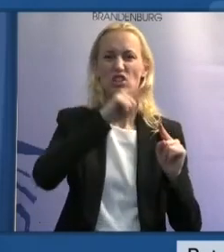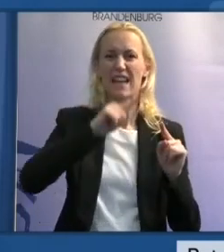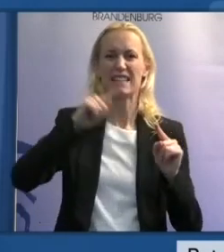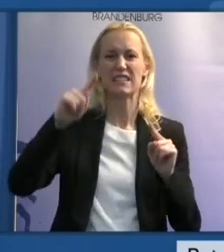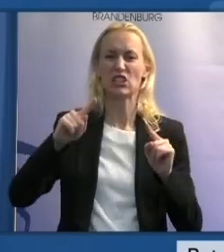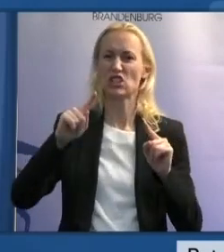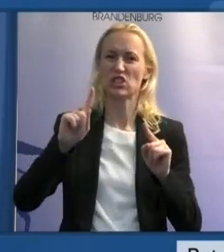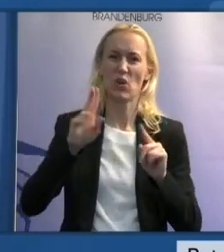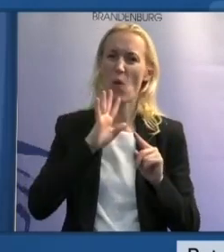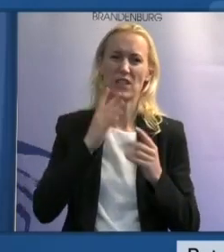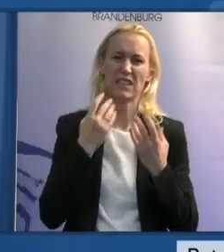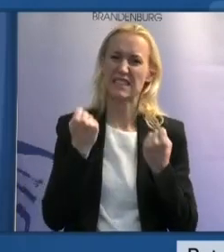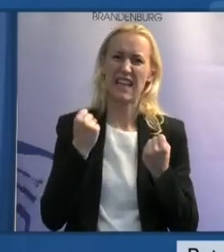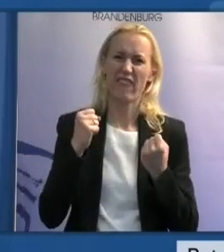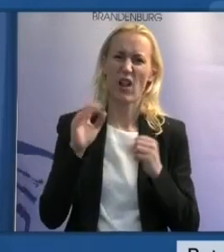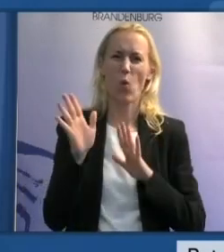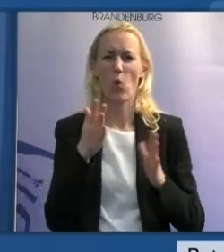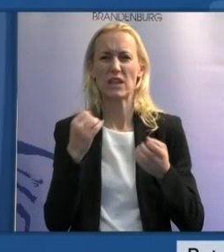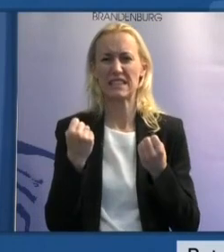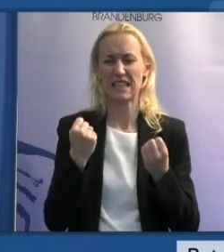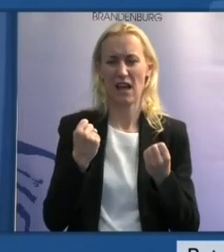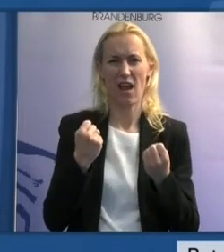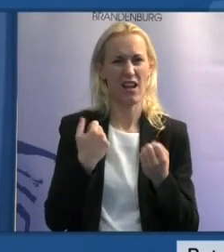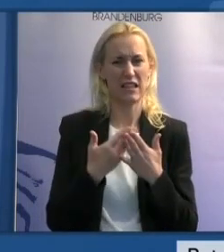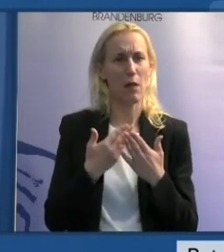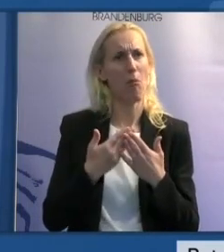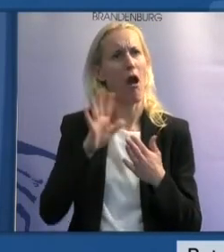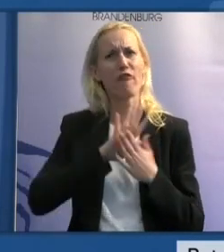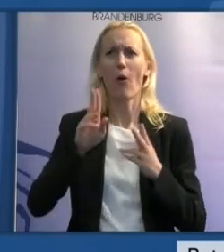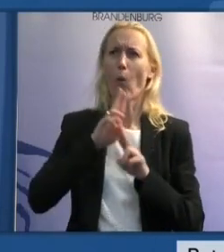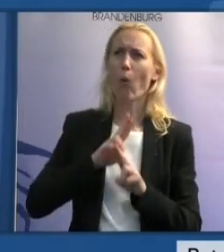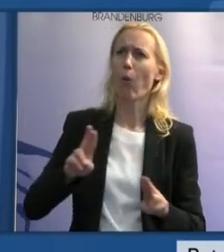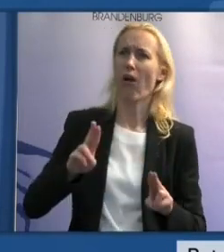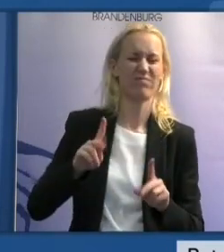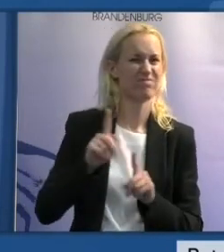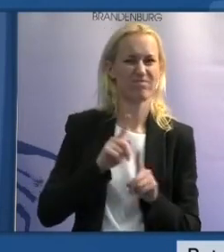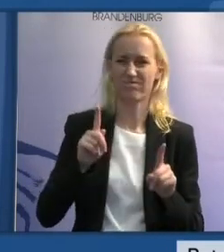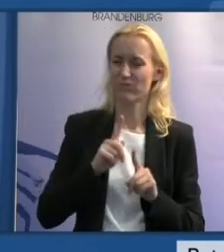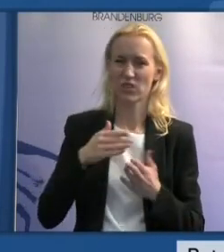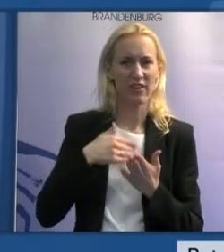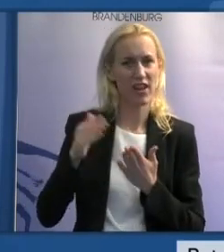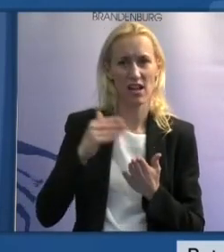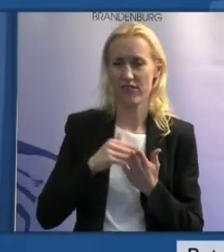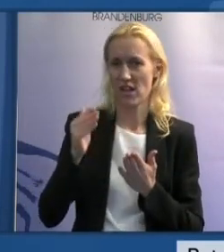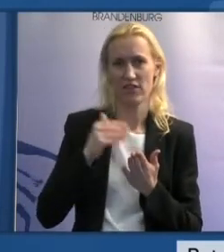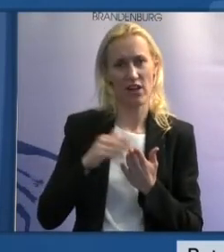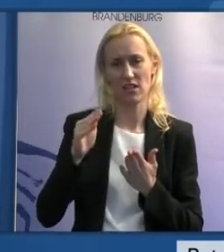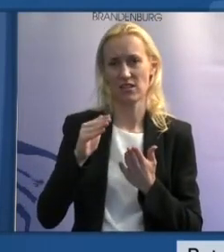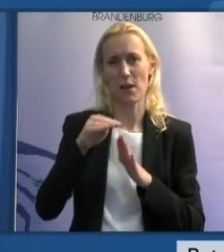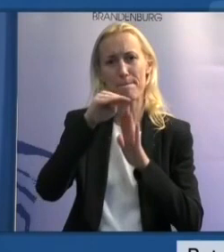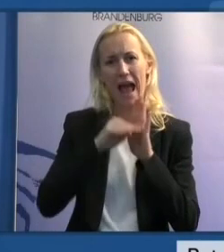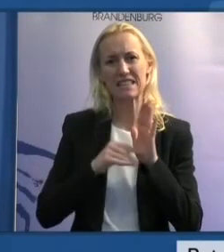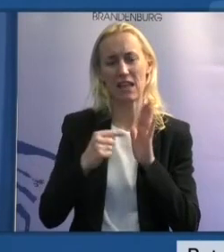gibt, dass diese Inzidenz uns nicht ruhig machen sollte, sondern dass wir weiter mit großer Entschlossenheit die